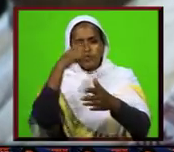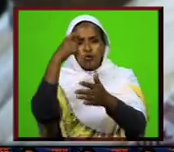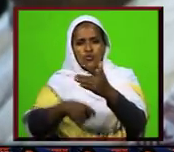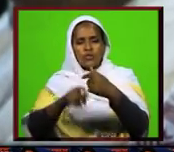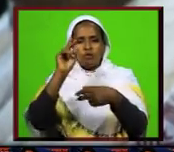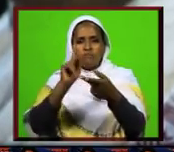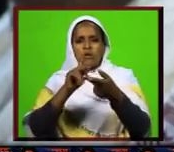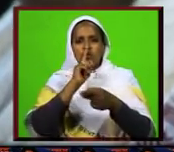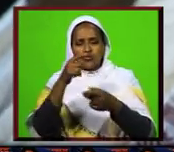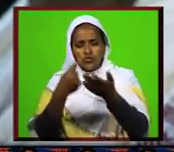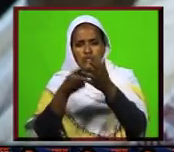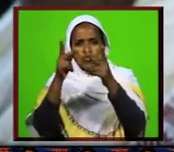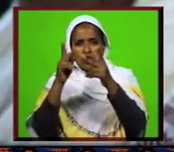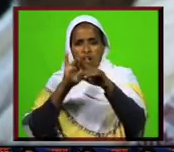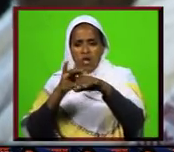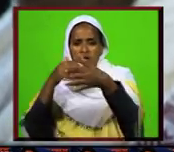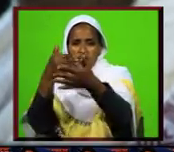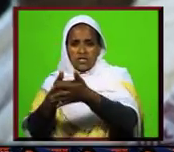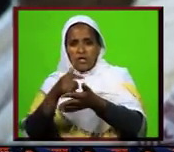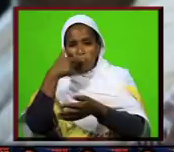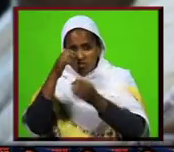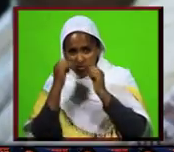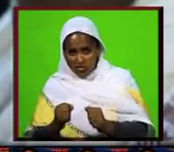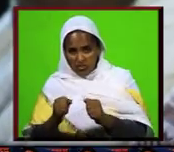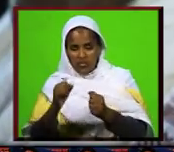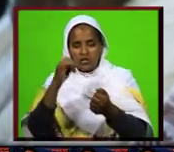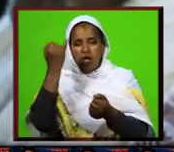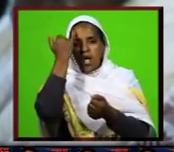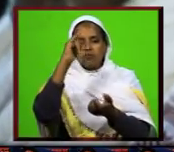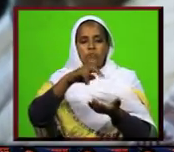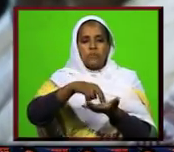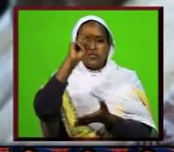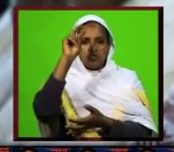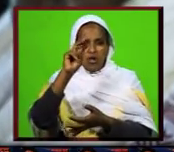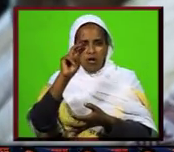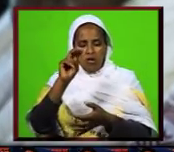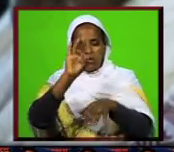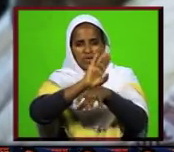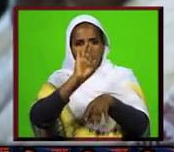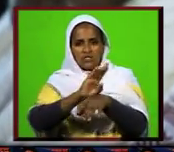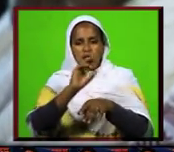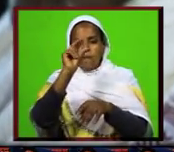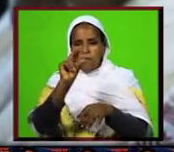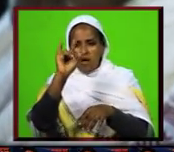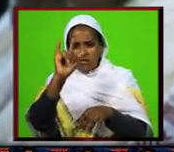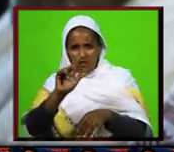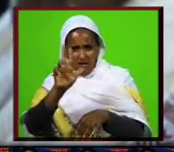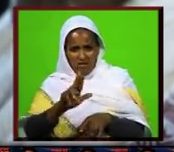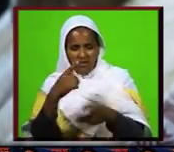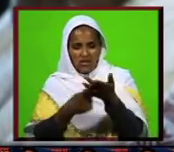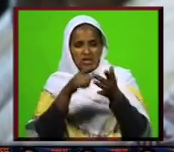ውጤታማ ነው እዚህ ቦታ ላይ ይደርሳል ለማለት እንድንችል እንደመነሻ የቤተክርስቲያን ባዛር ወይም ደግሞ